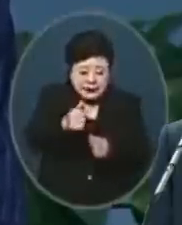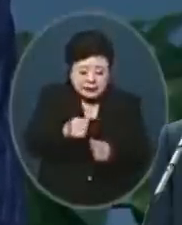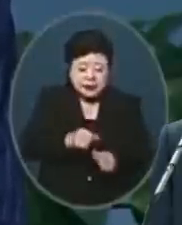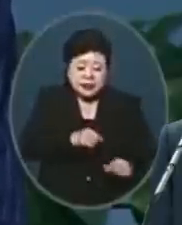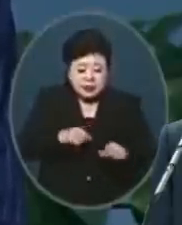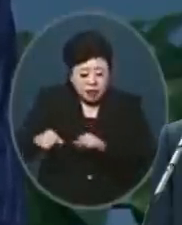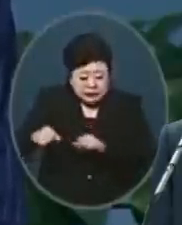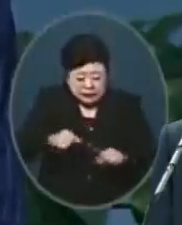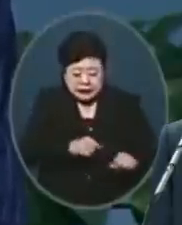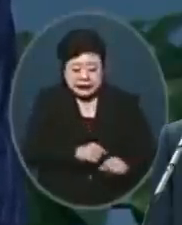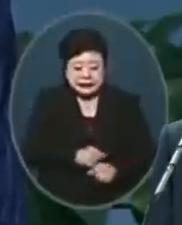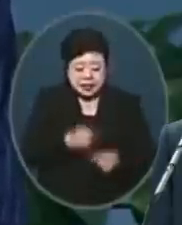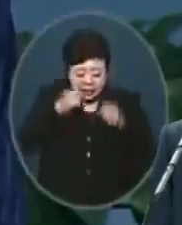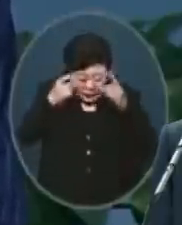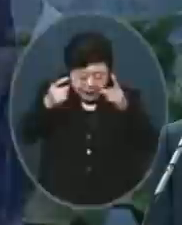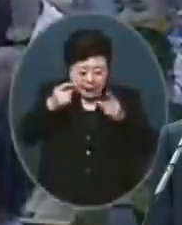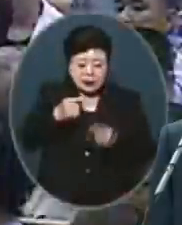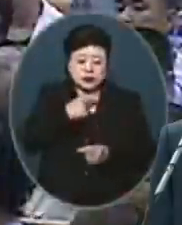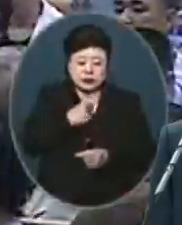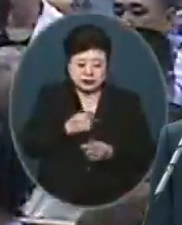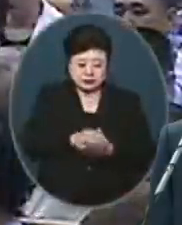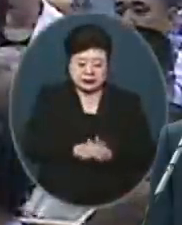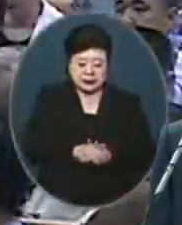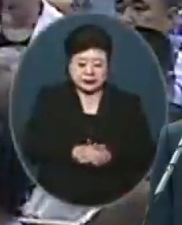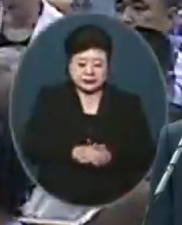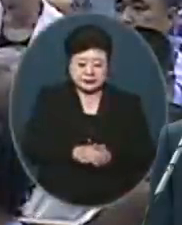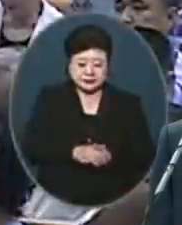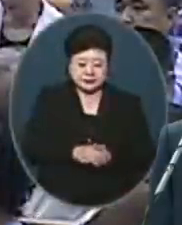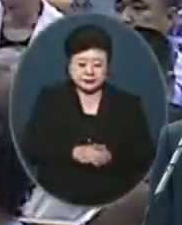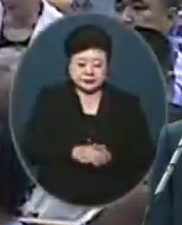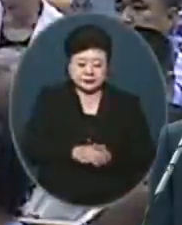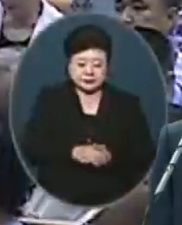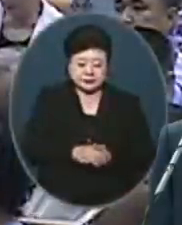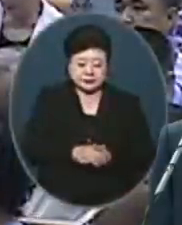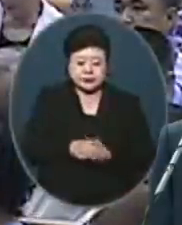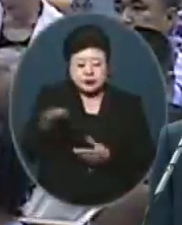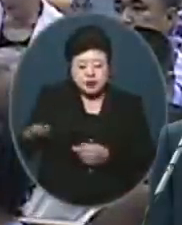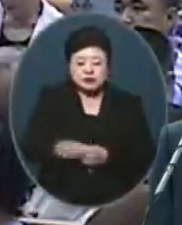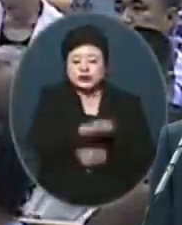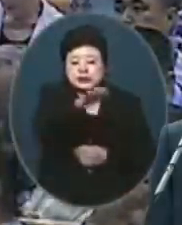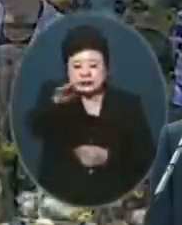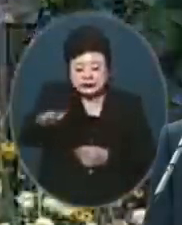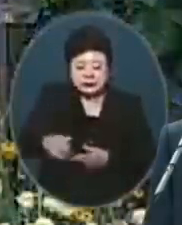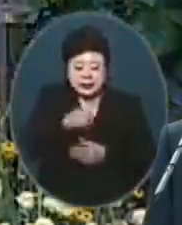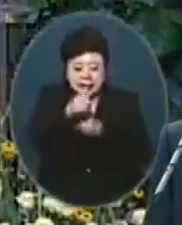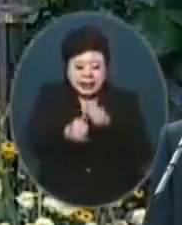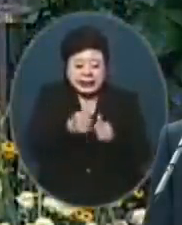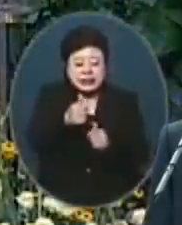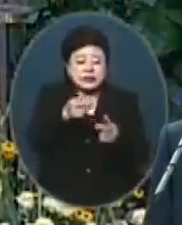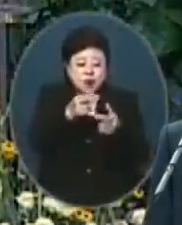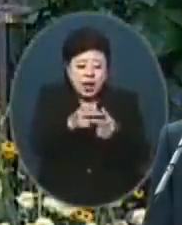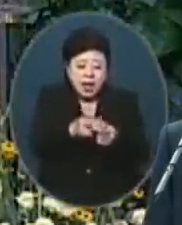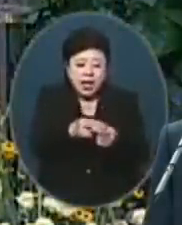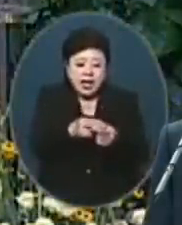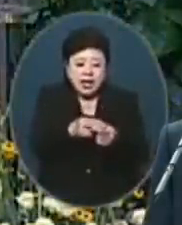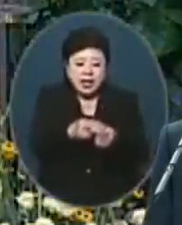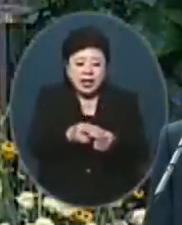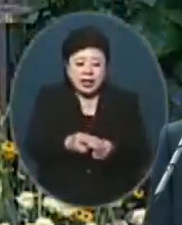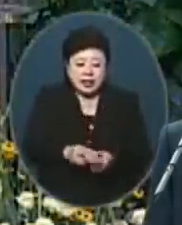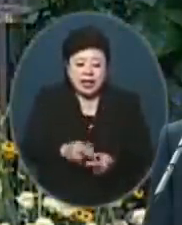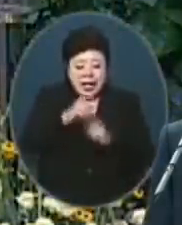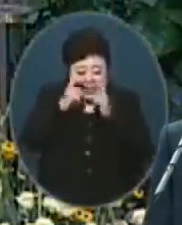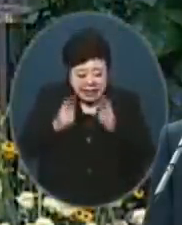역사를 깨닫기를 원하시는 것입니다. 우리는 하나님과